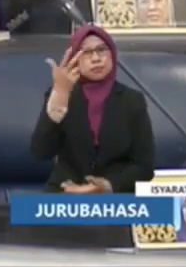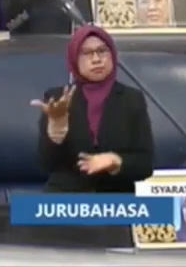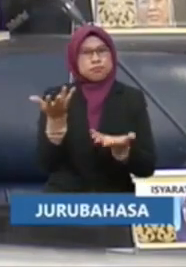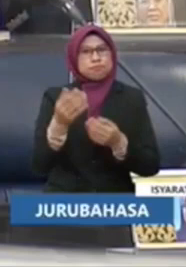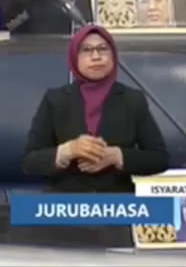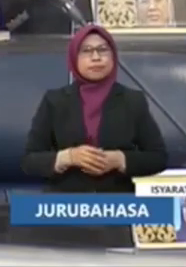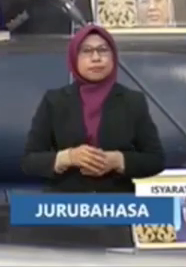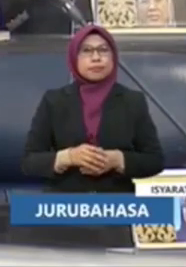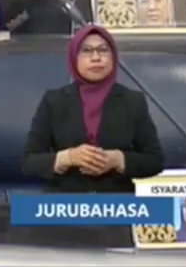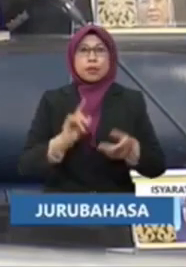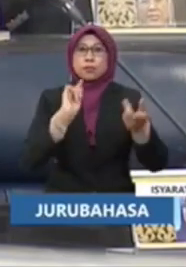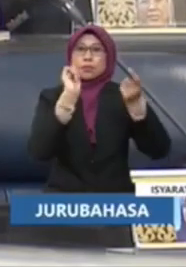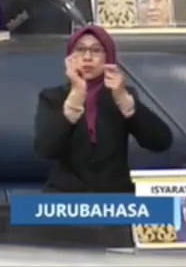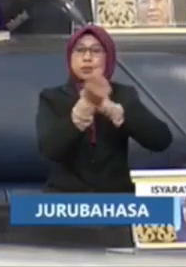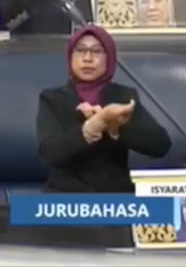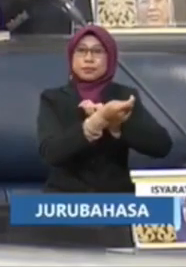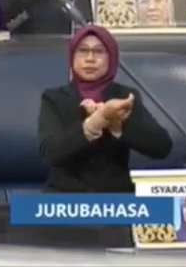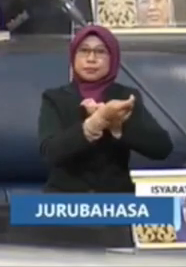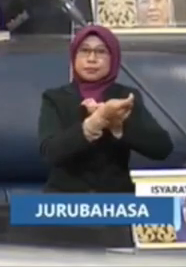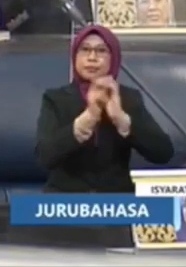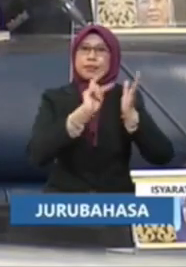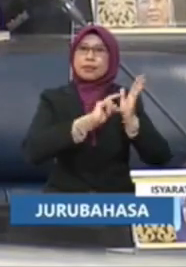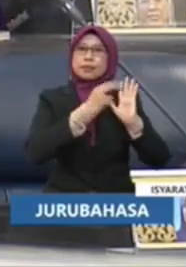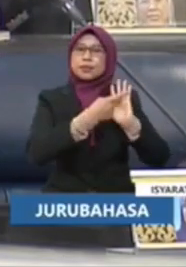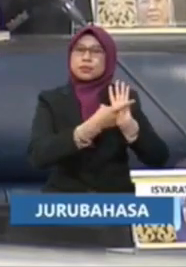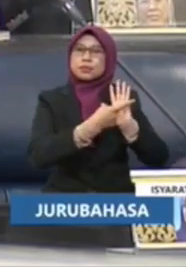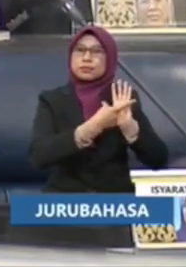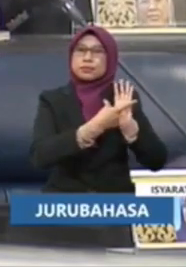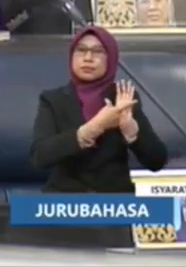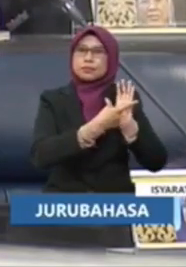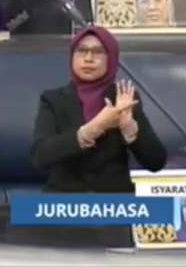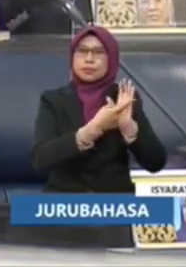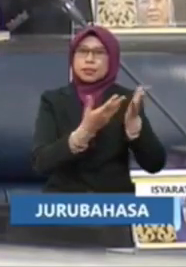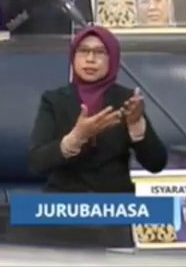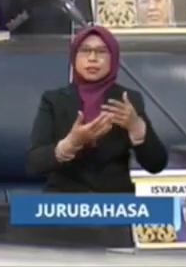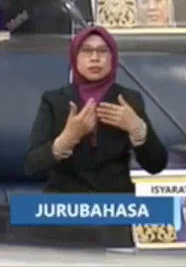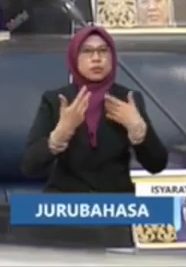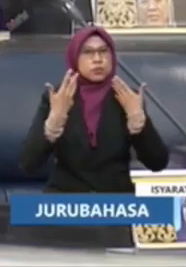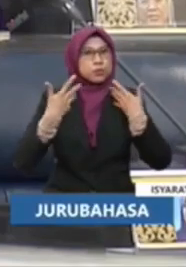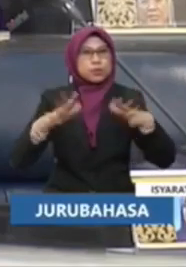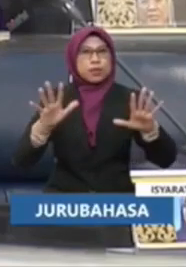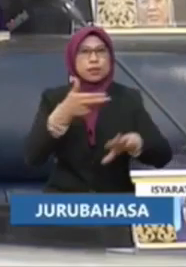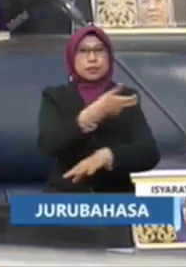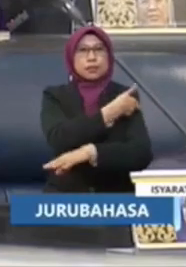ingin menukarkan maksud selesai divaksinkan